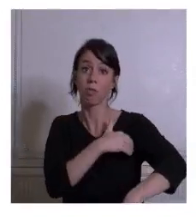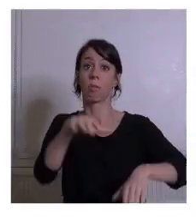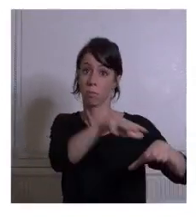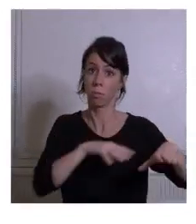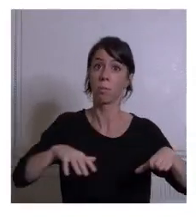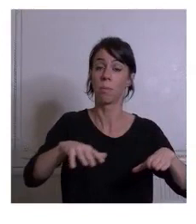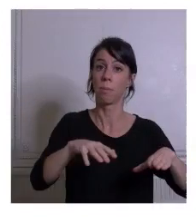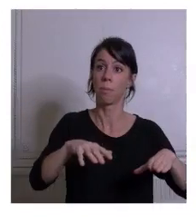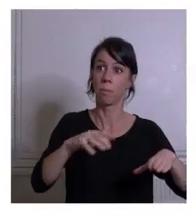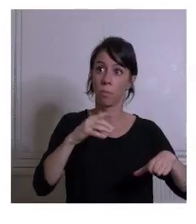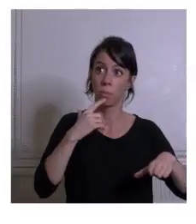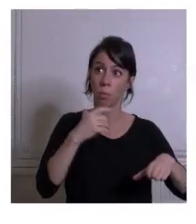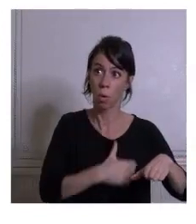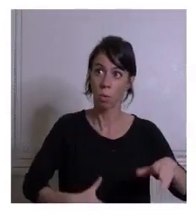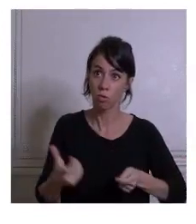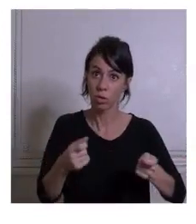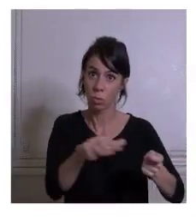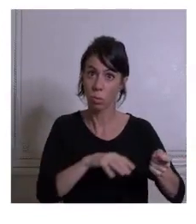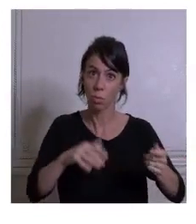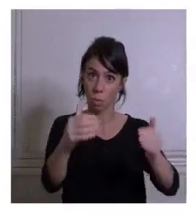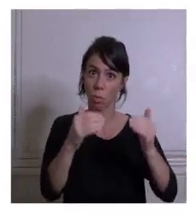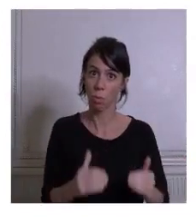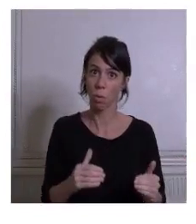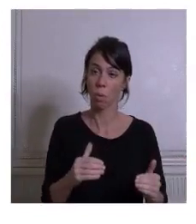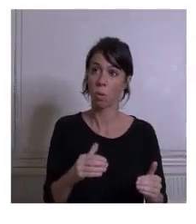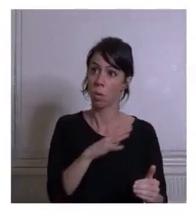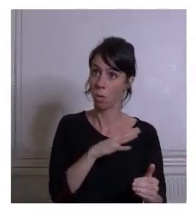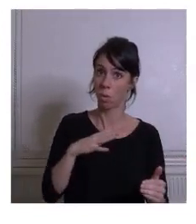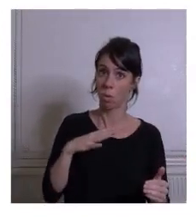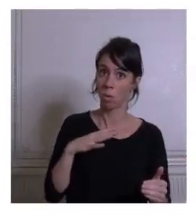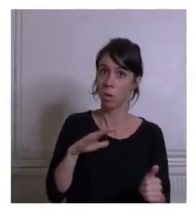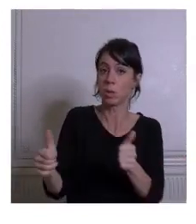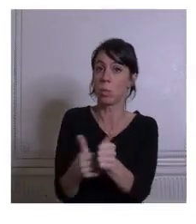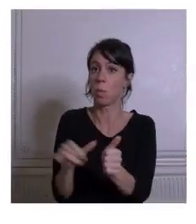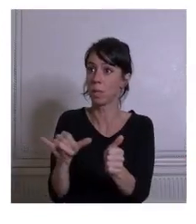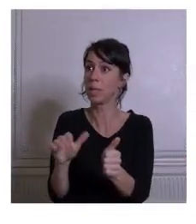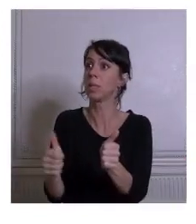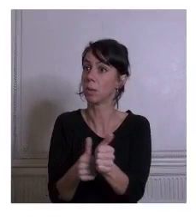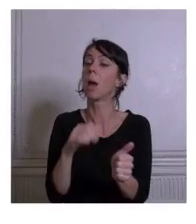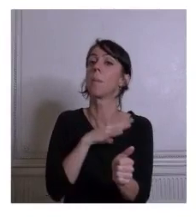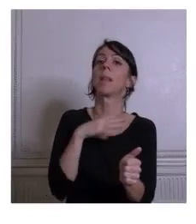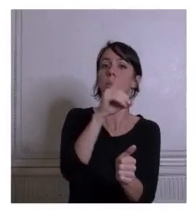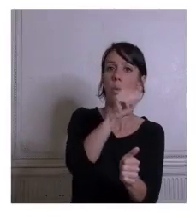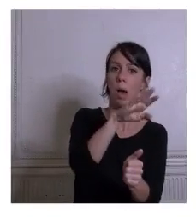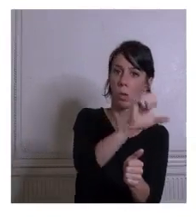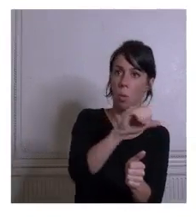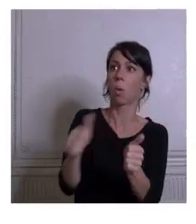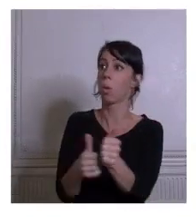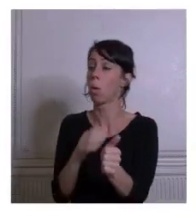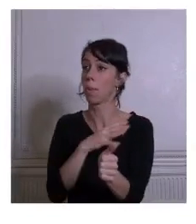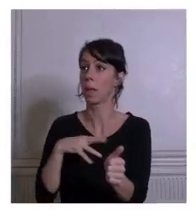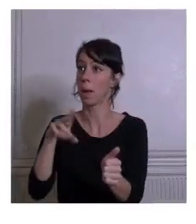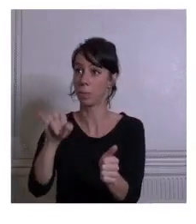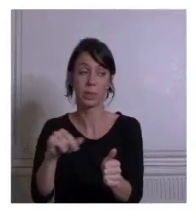est-ce qu'on a des éléments sur l'utilisation, etc. Eh bien, oui. Depuis sa